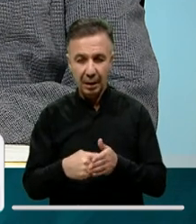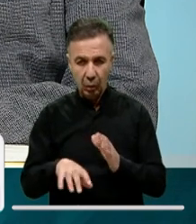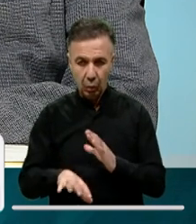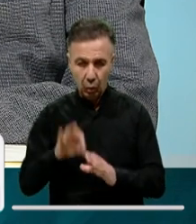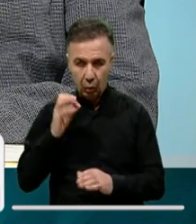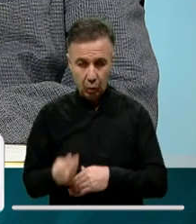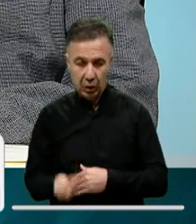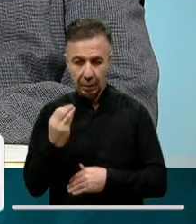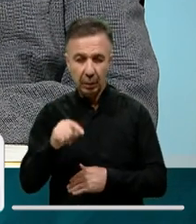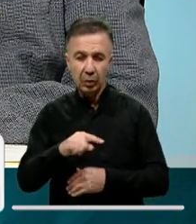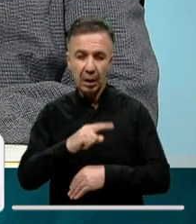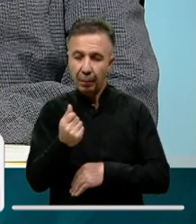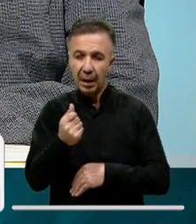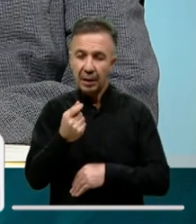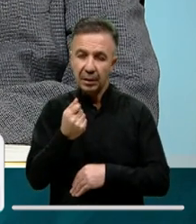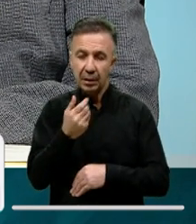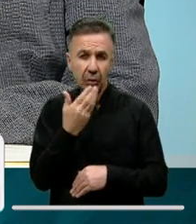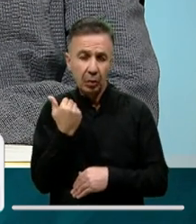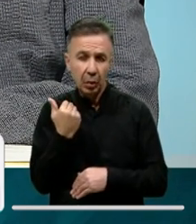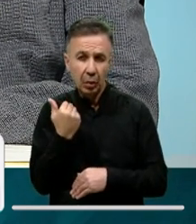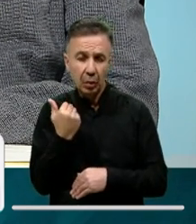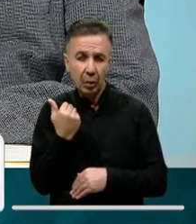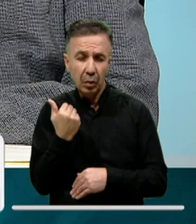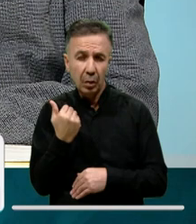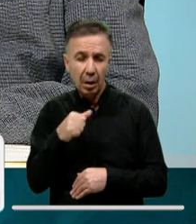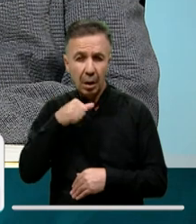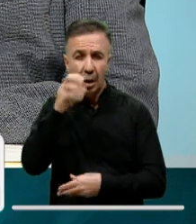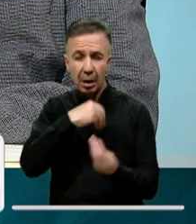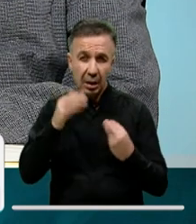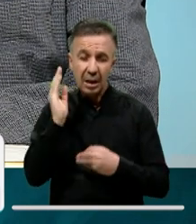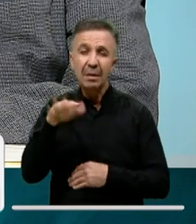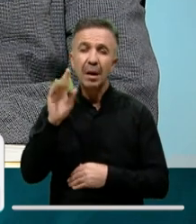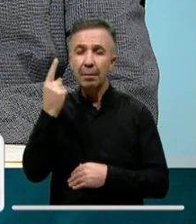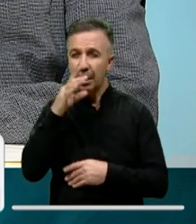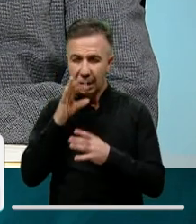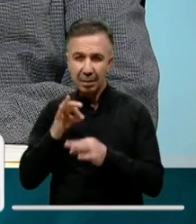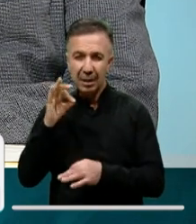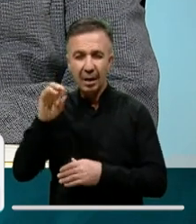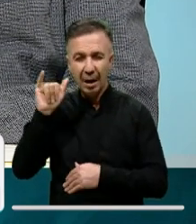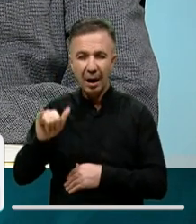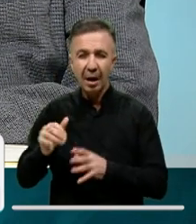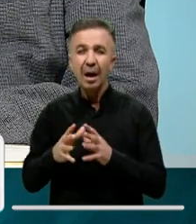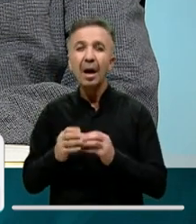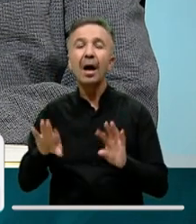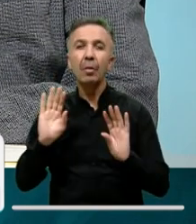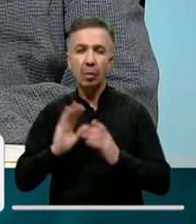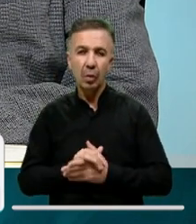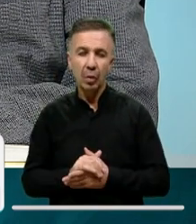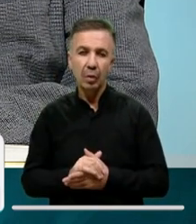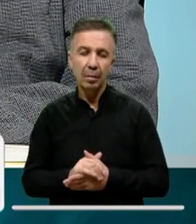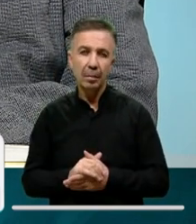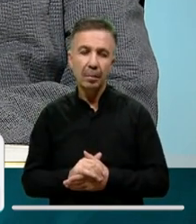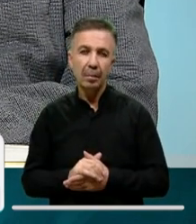sene gücü olmadığı için hacca gitmeyen bir kimsenin hakkı kaybolmuyor, yok